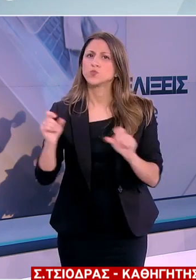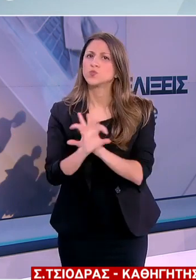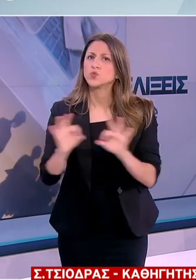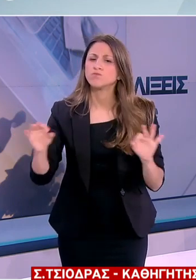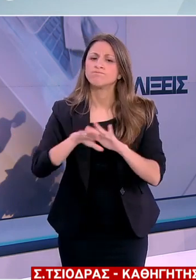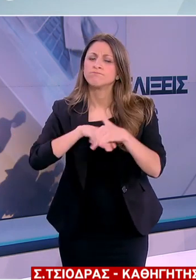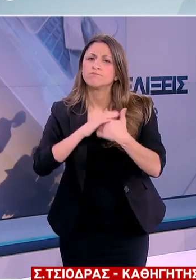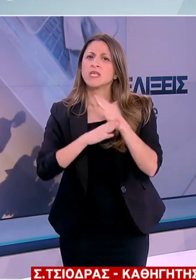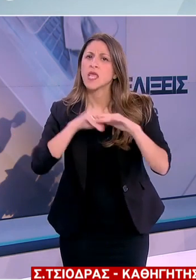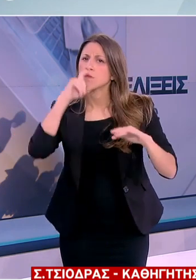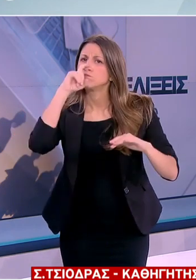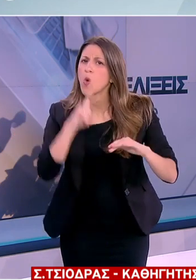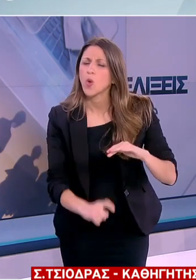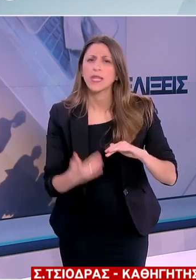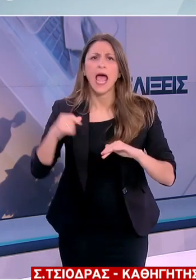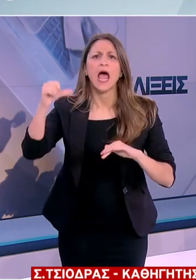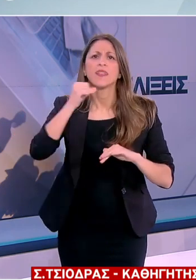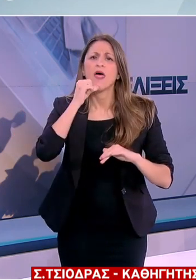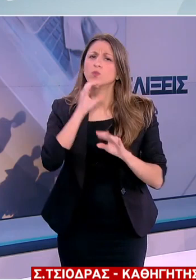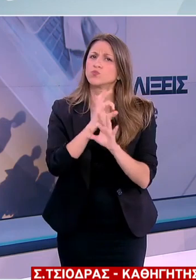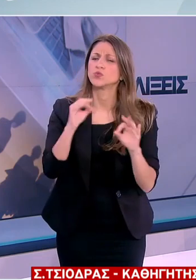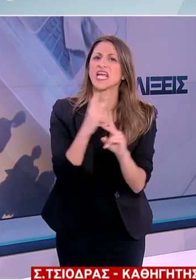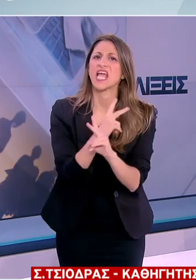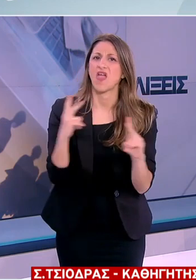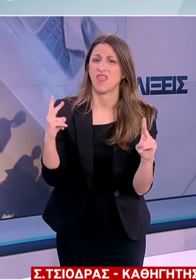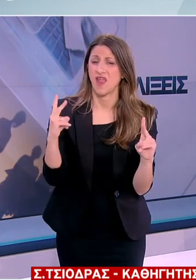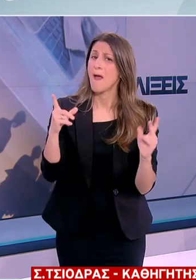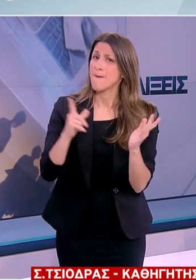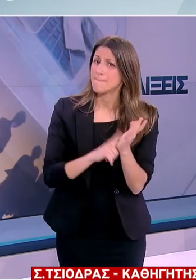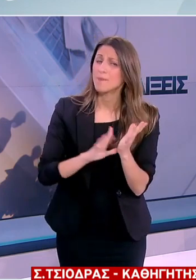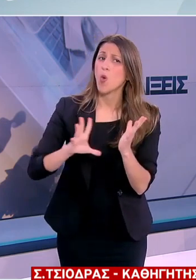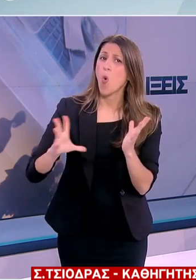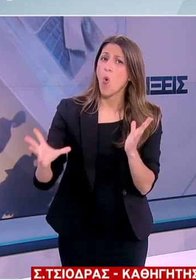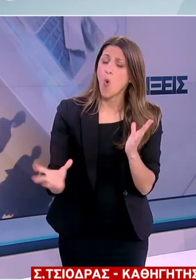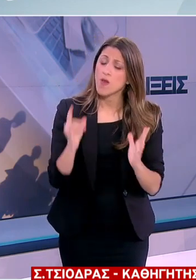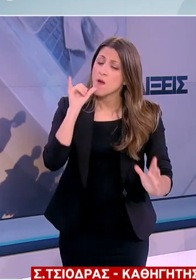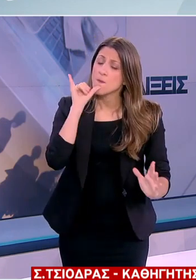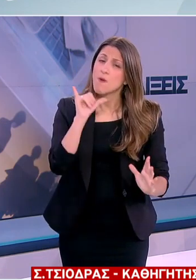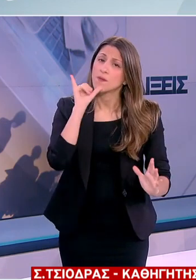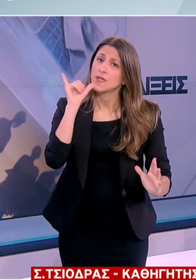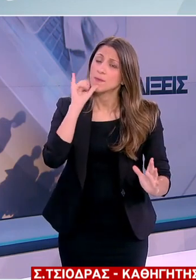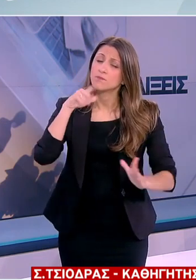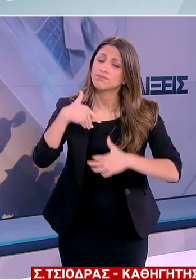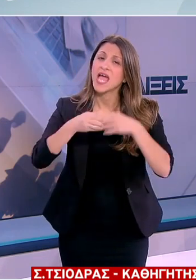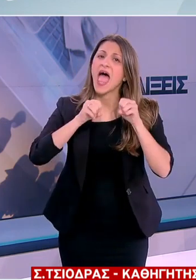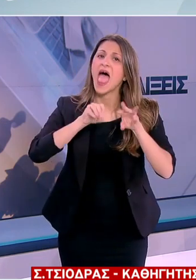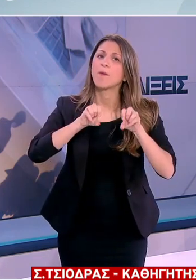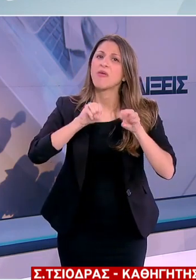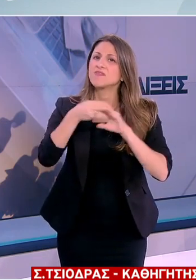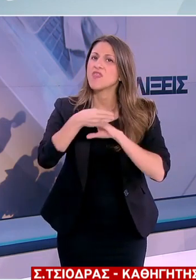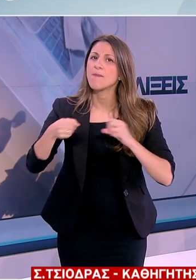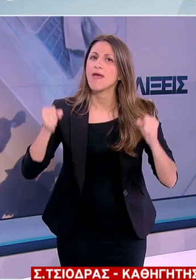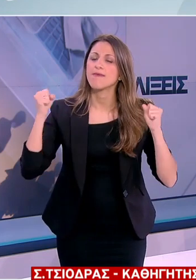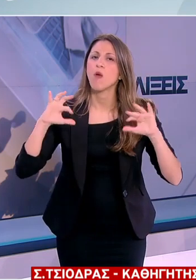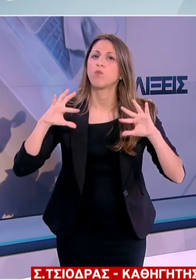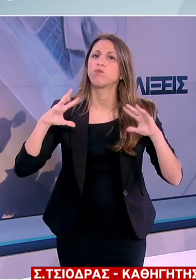συνθήκες υγιεινής, που πρέπει να είναι και στα αντικείμενα εκπαίδευσης όλων μας από εδώ και μπρος για όλες τις γενιές. Αλλά αποτελούν και προτεραιότητα